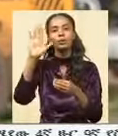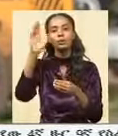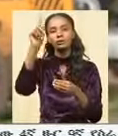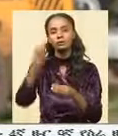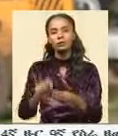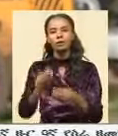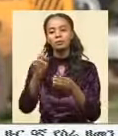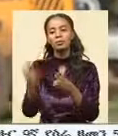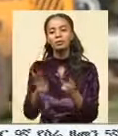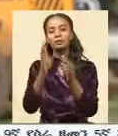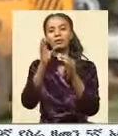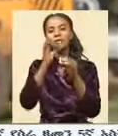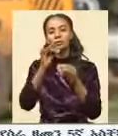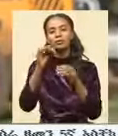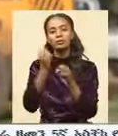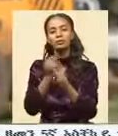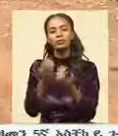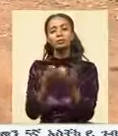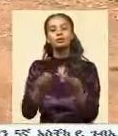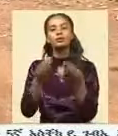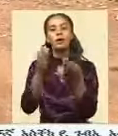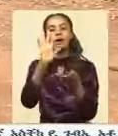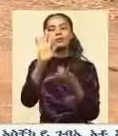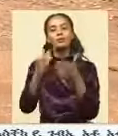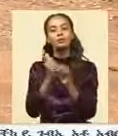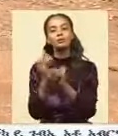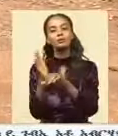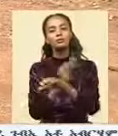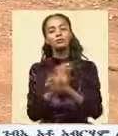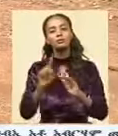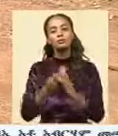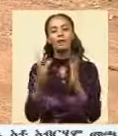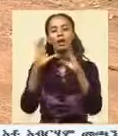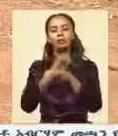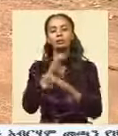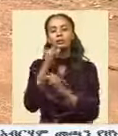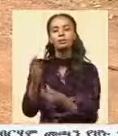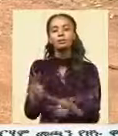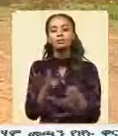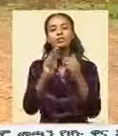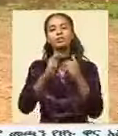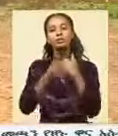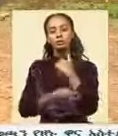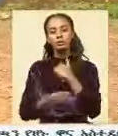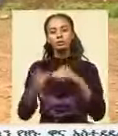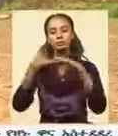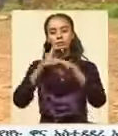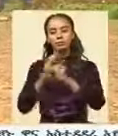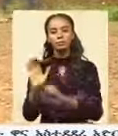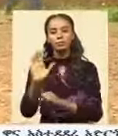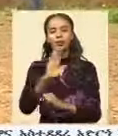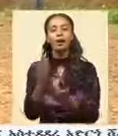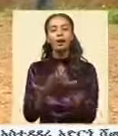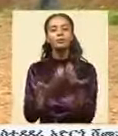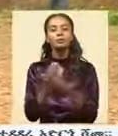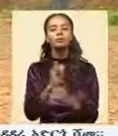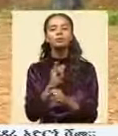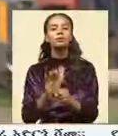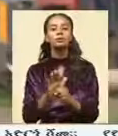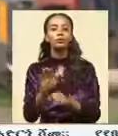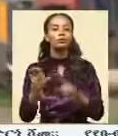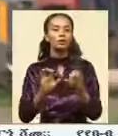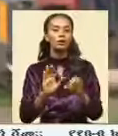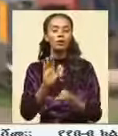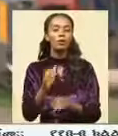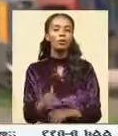በመንገድ ልማት ስራ አገልግሎት የሚሰጥ ሆኖ ከአምስት ዓመት በፊት ተጀምረው ያልተጠናቀቁ መንገዶችና ድልድዮችን በማስጨረስ ለአገልግሎት እንዲበቁ